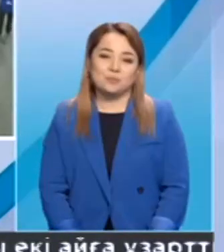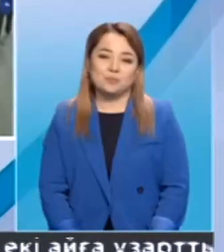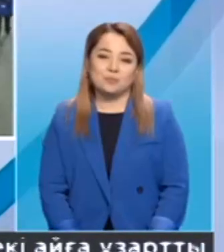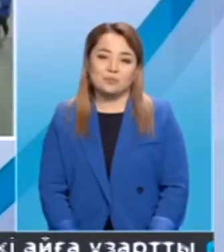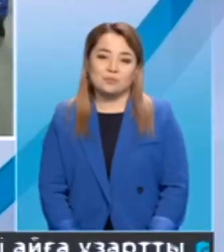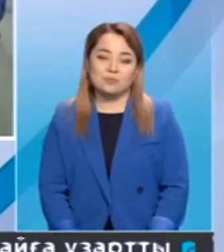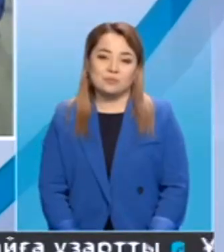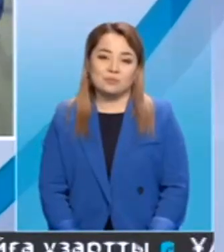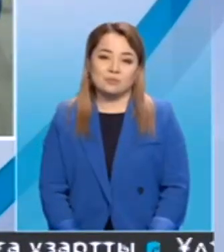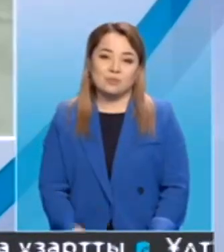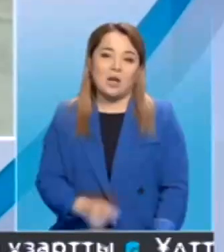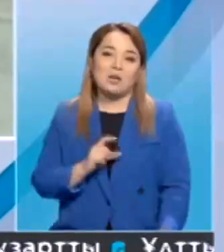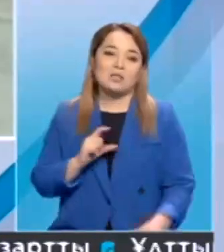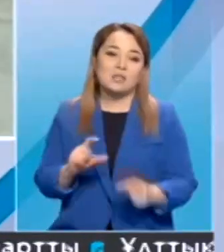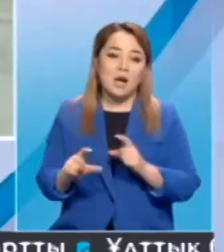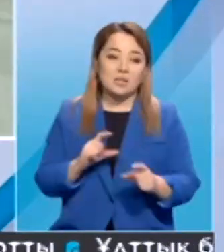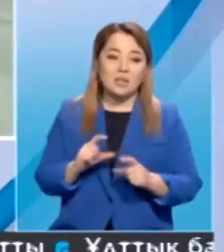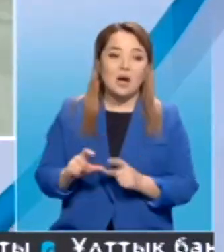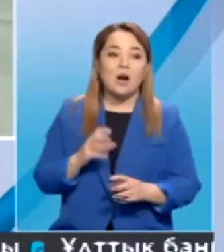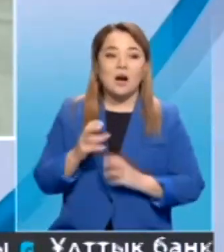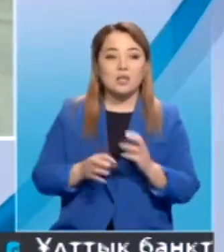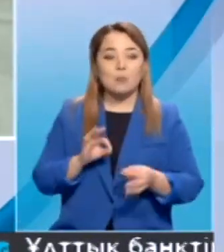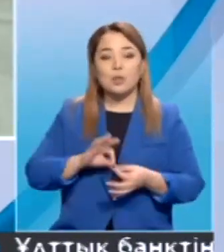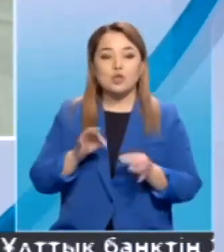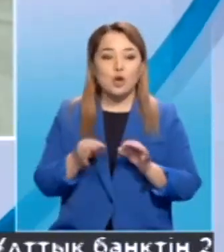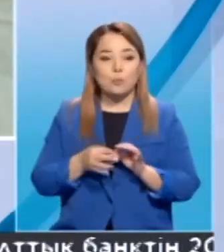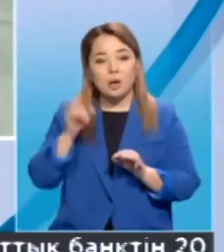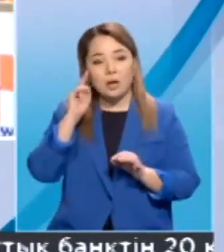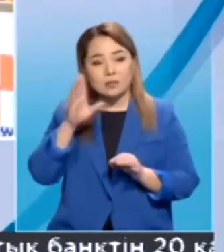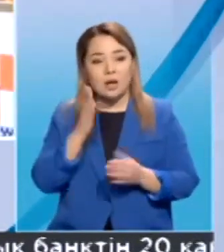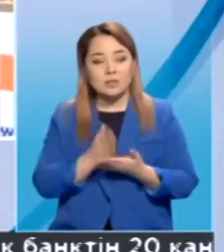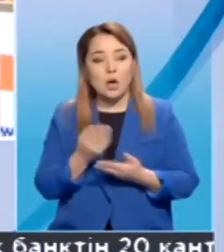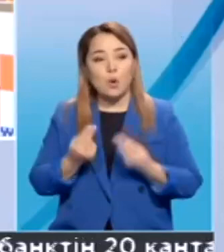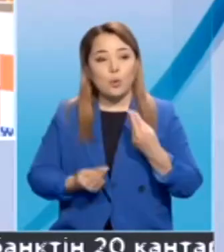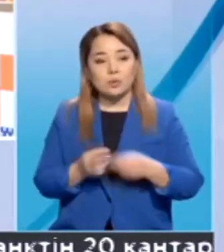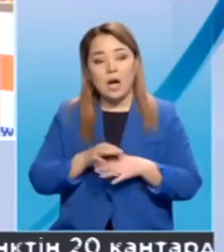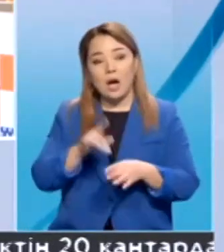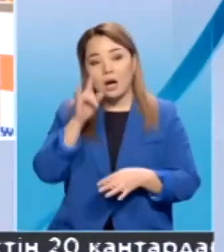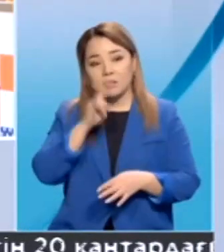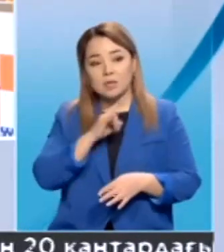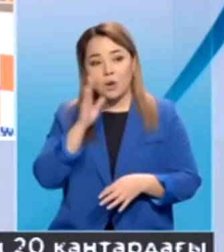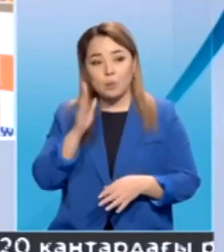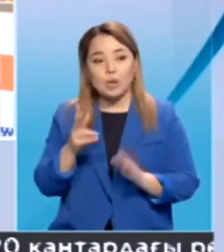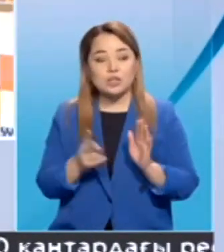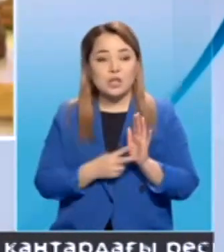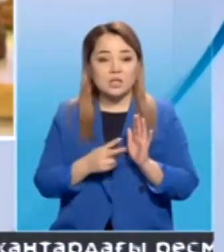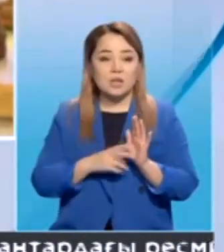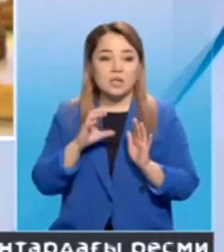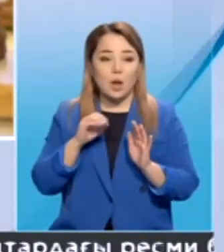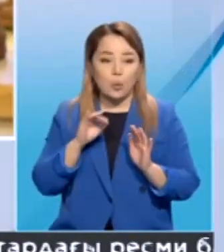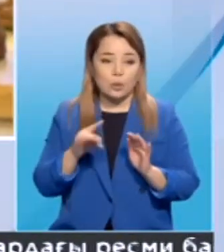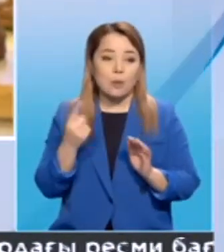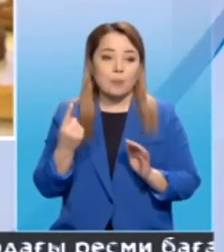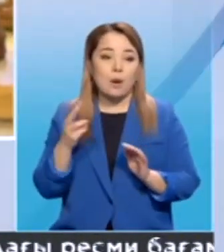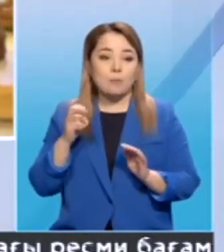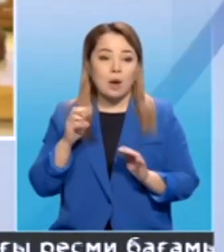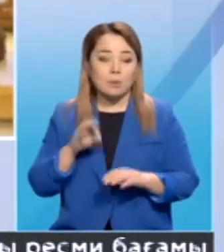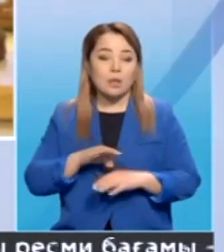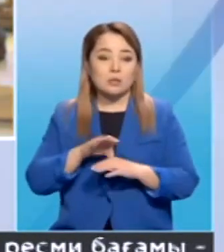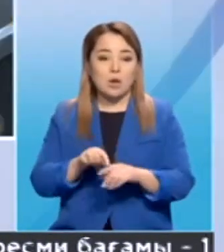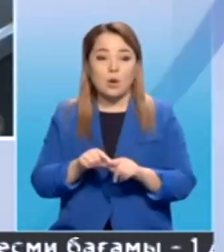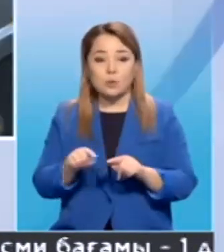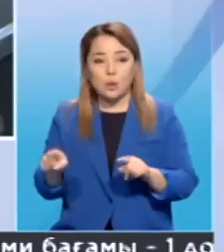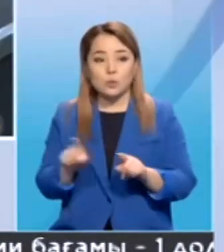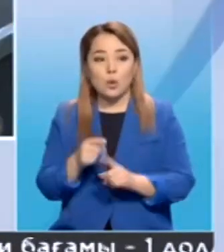Хабар соңында тағы бір ақпарат. Шахматтан әлем чемпиона атағы үшін матч Қазақстанда өтеді. 7 сәуір мен 1 мамыр аралығында